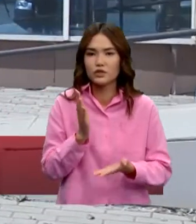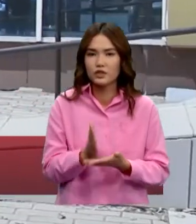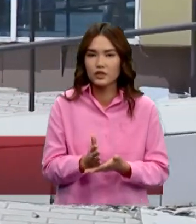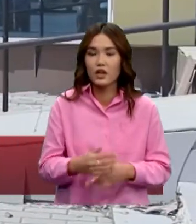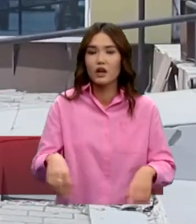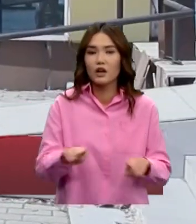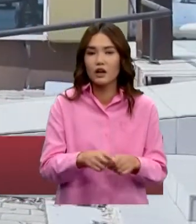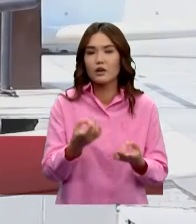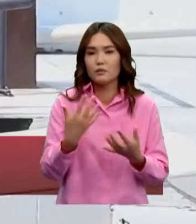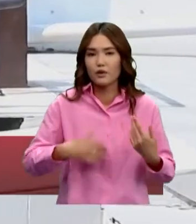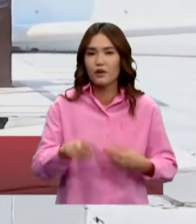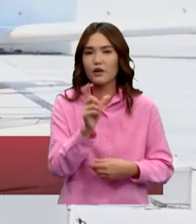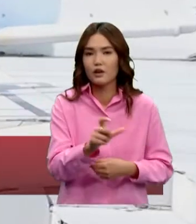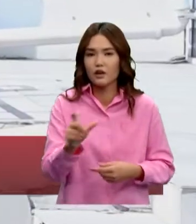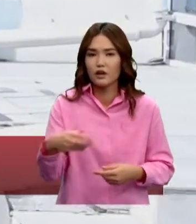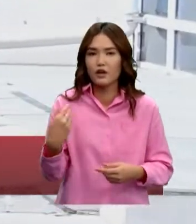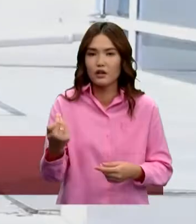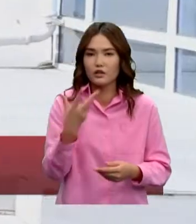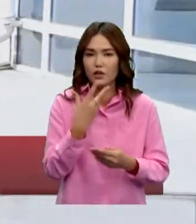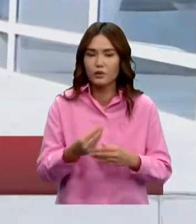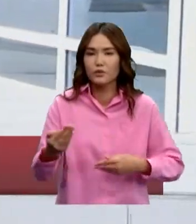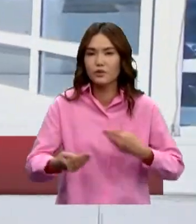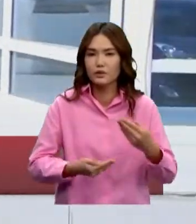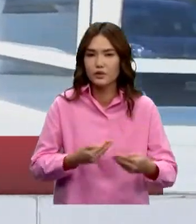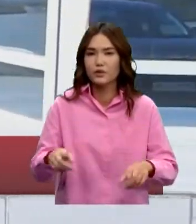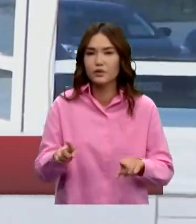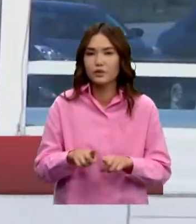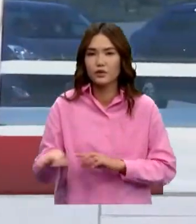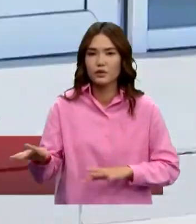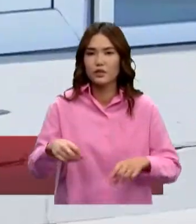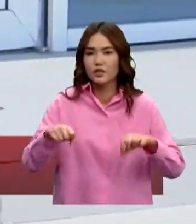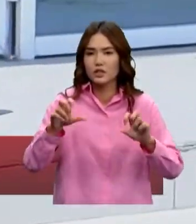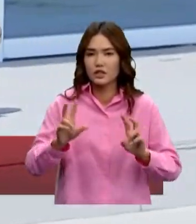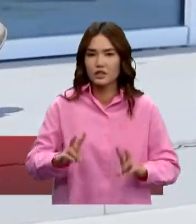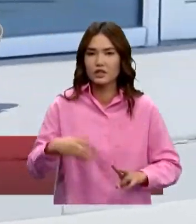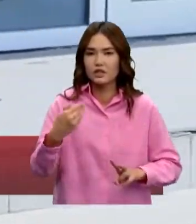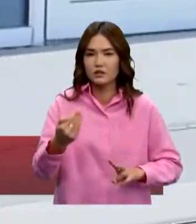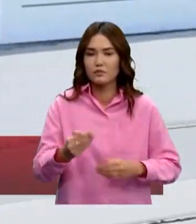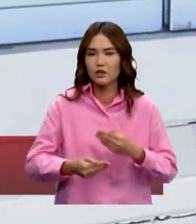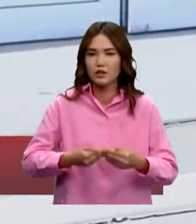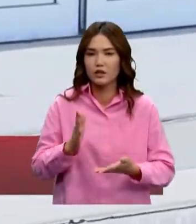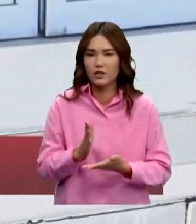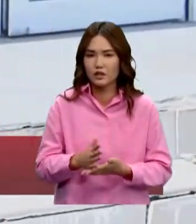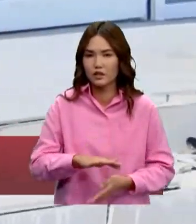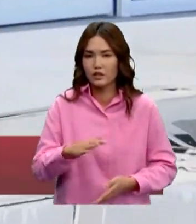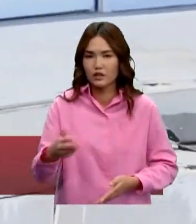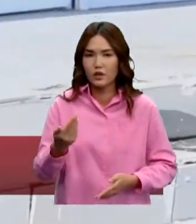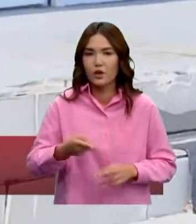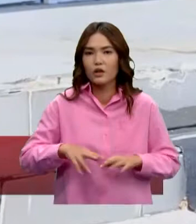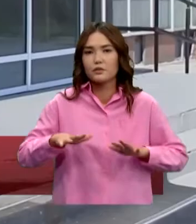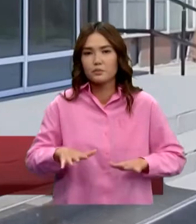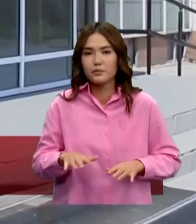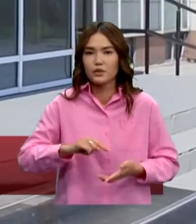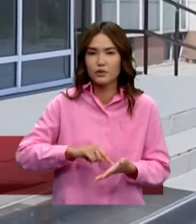таңылған адамдардың кейбір ғимаратқа кіріп шығуы да өте қиын. Арнайы жол бар деген аты ғана. Бұған жауапты мекеме